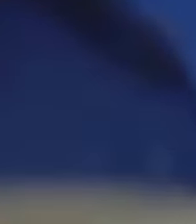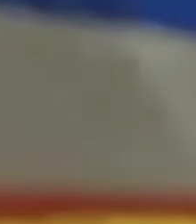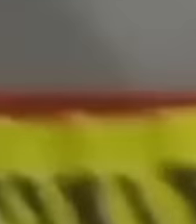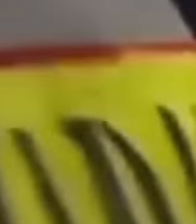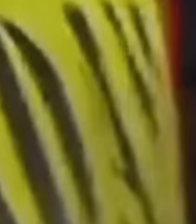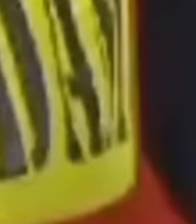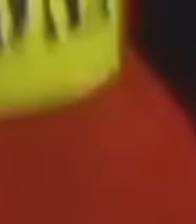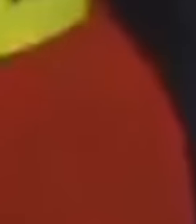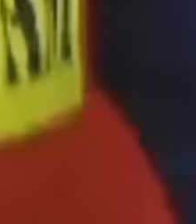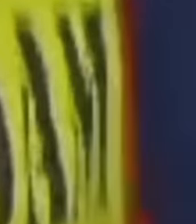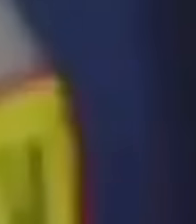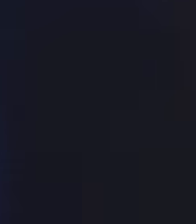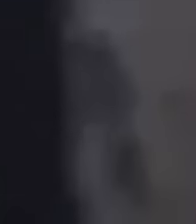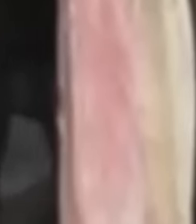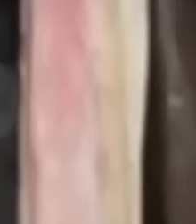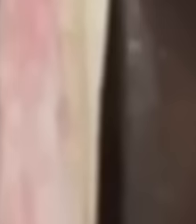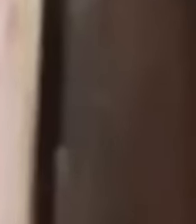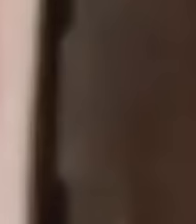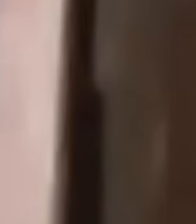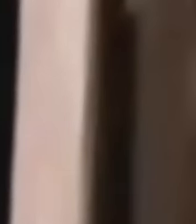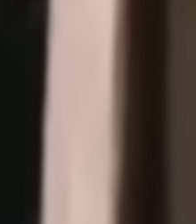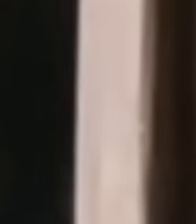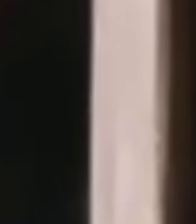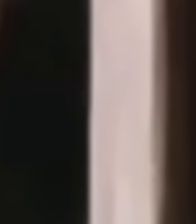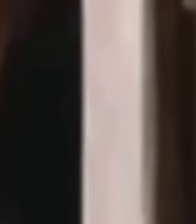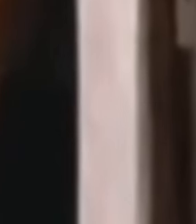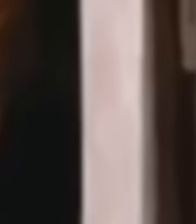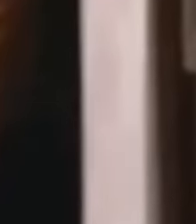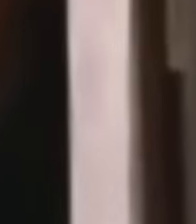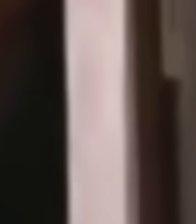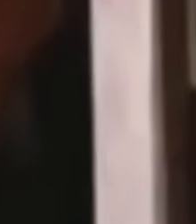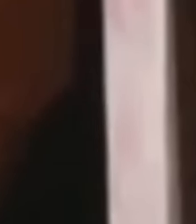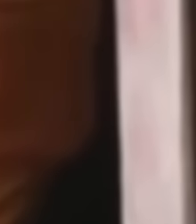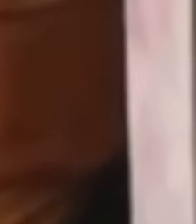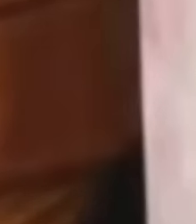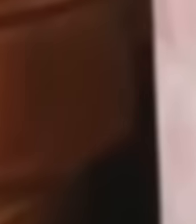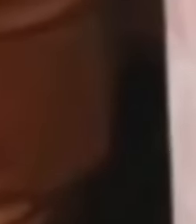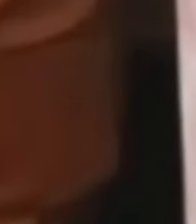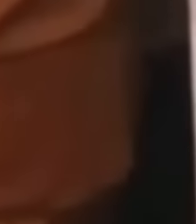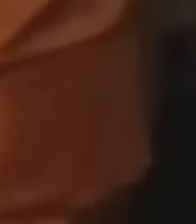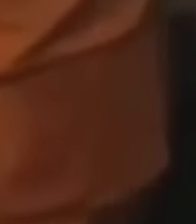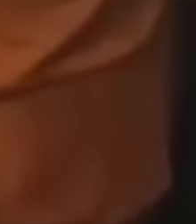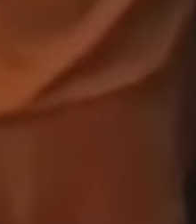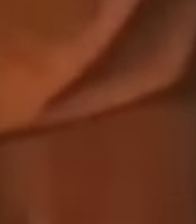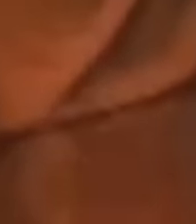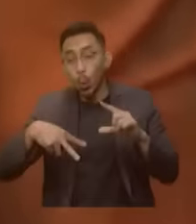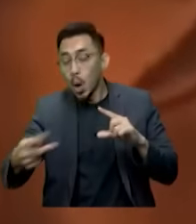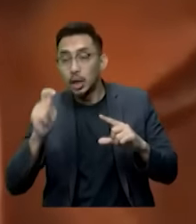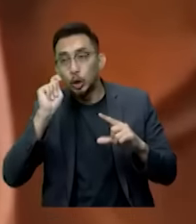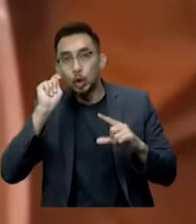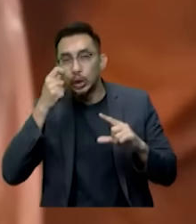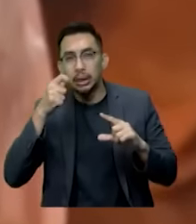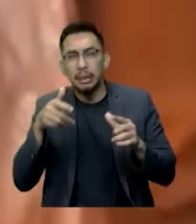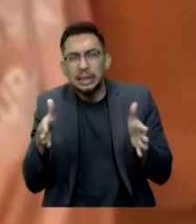Selatan, Tambora, Jakarta Barat, lantaran kondisi rumah yang sempit. Tak hanya petugas damkar, proses evakuasi ibu